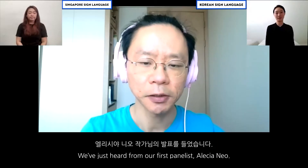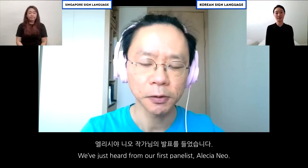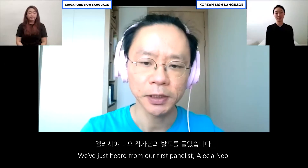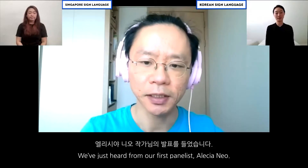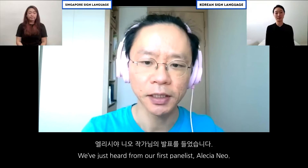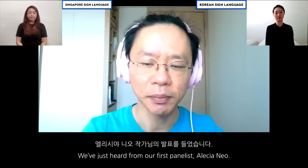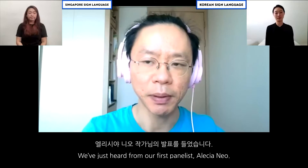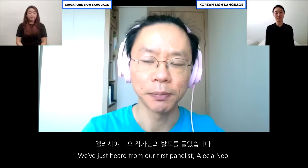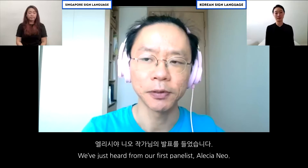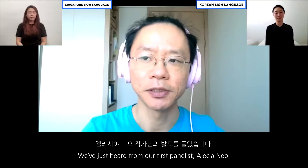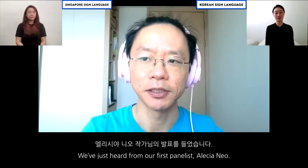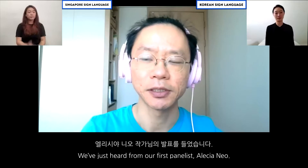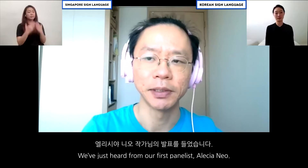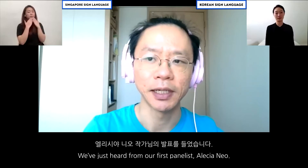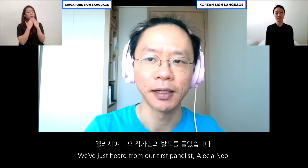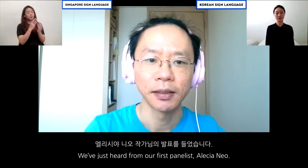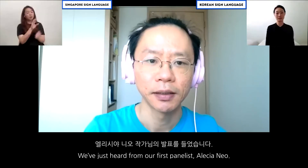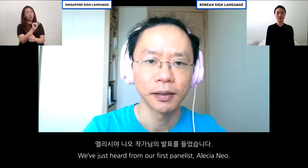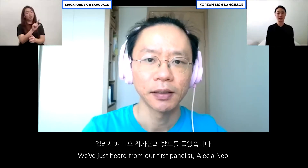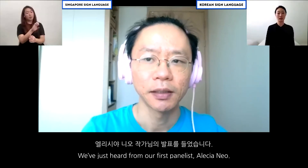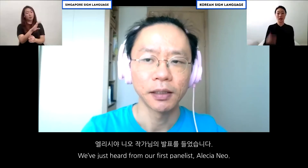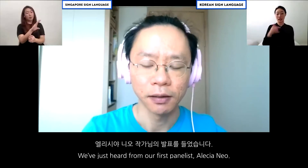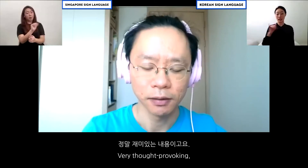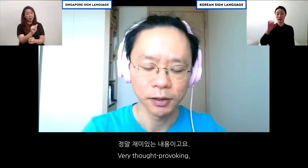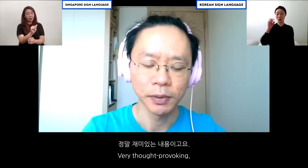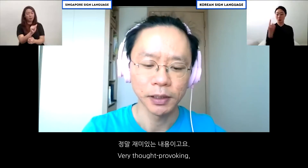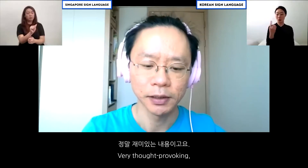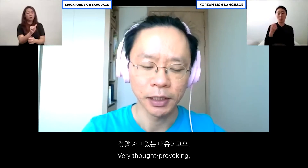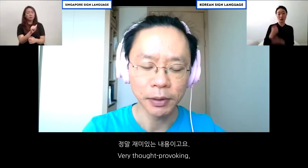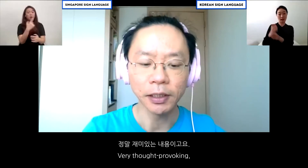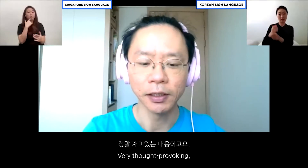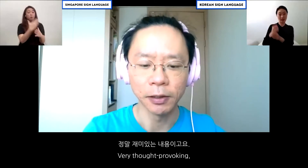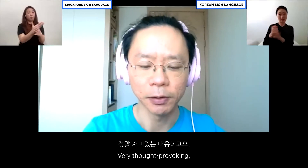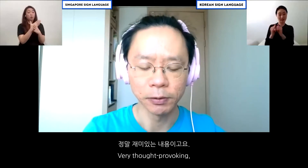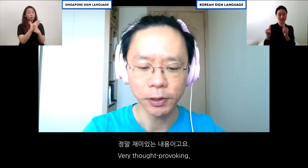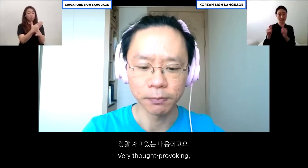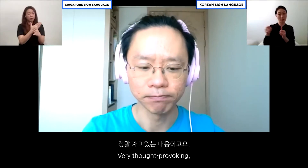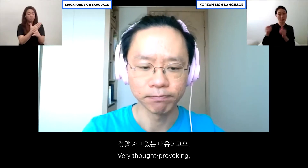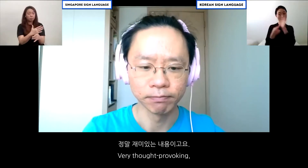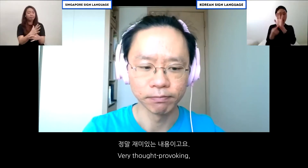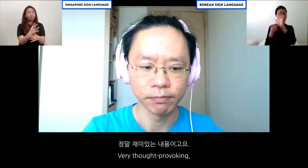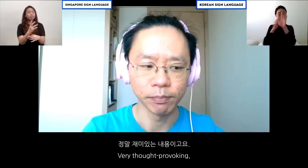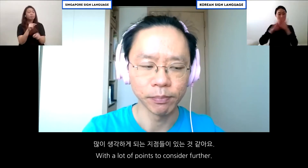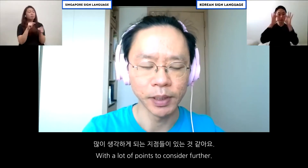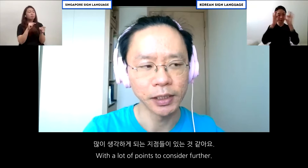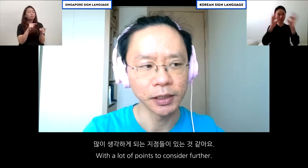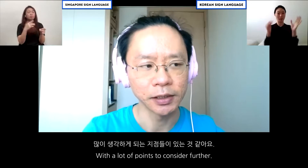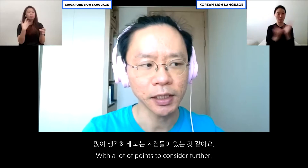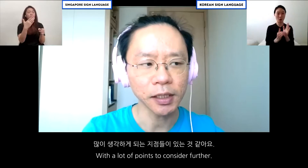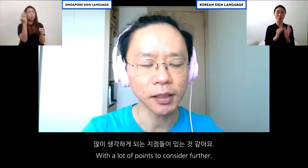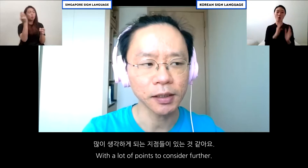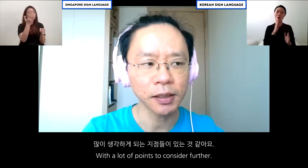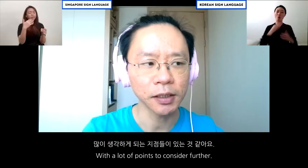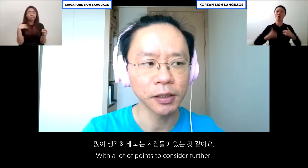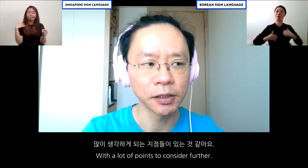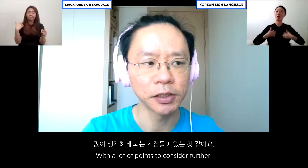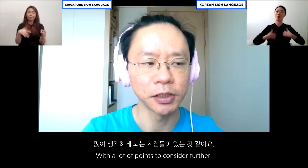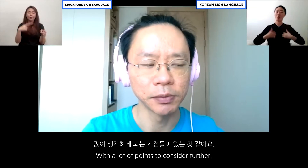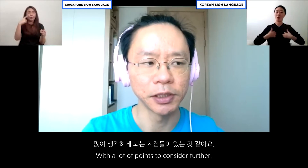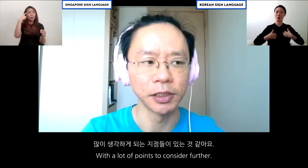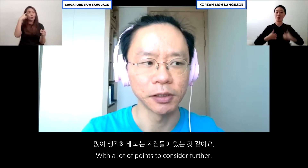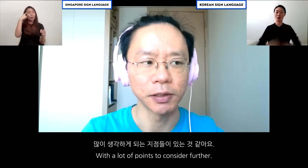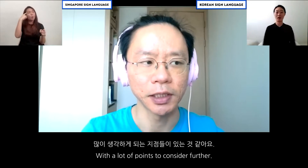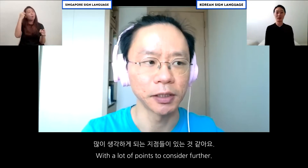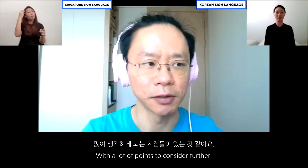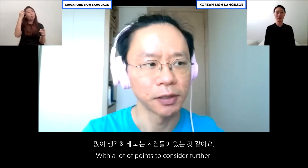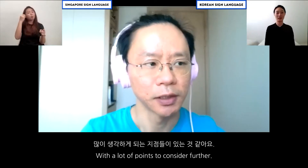Alecia, 네오 작가님의 발표를 들었습니다. 정말 재미있는 내용이고요. 많이 생각하게 되는